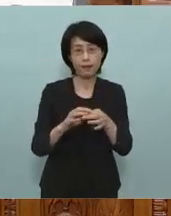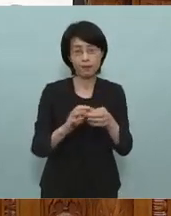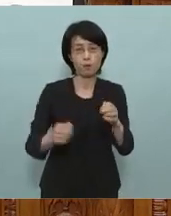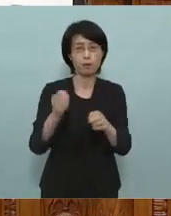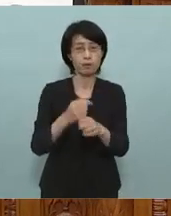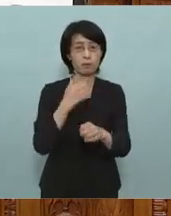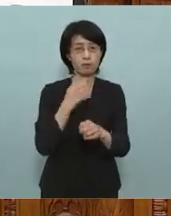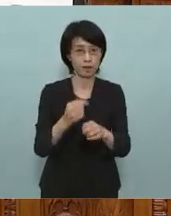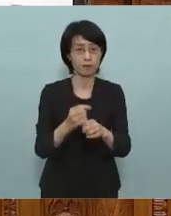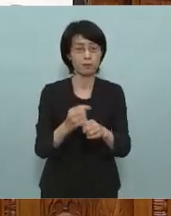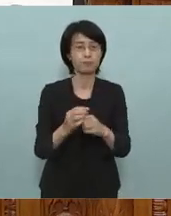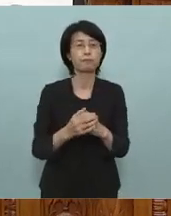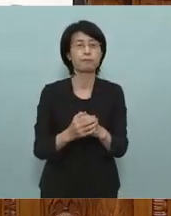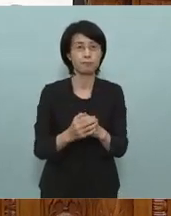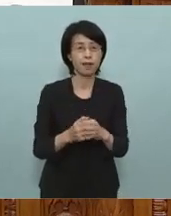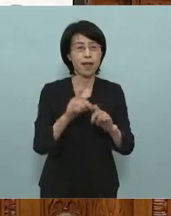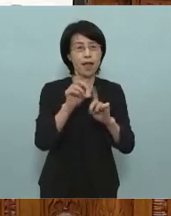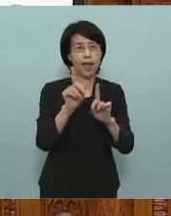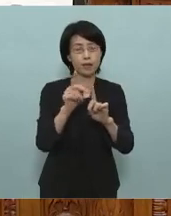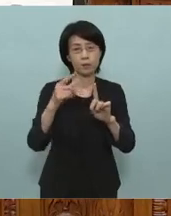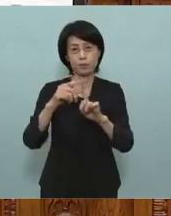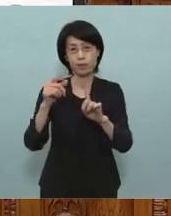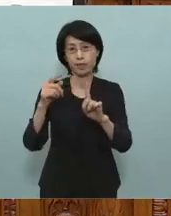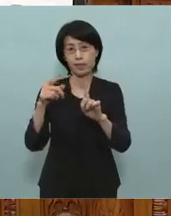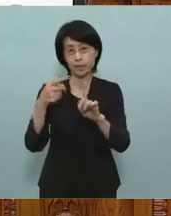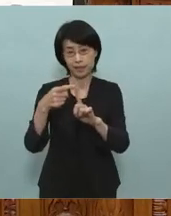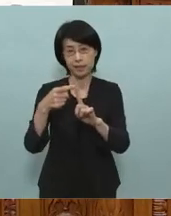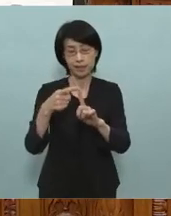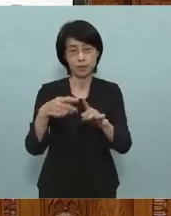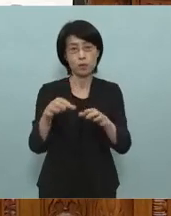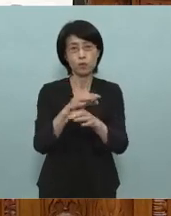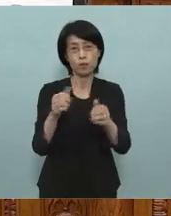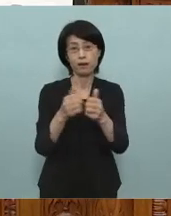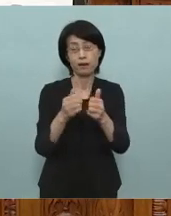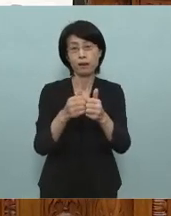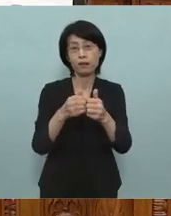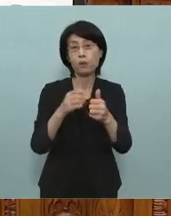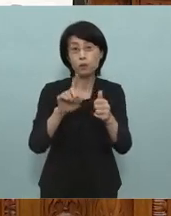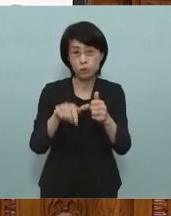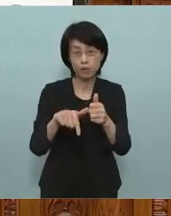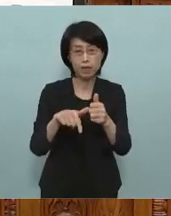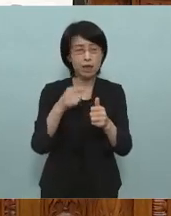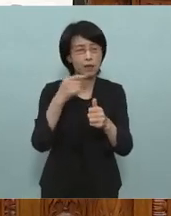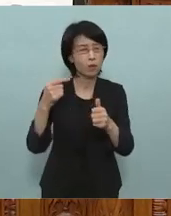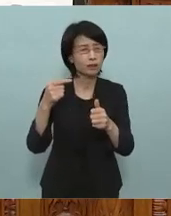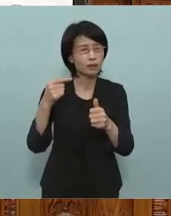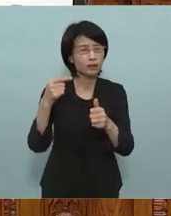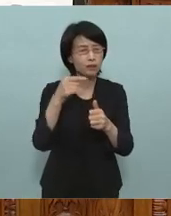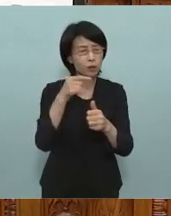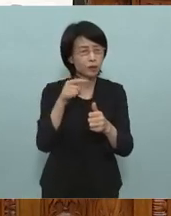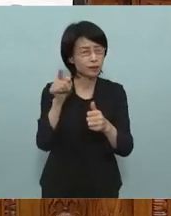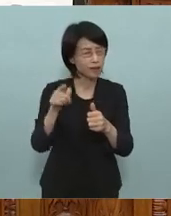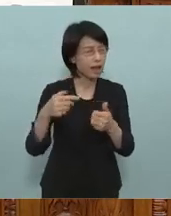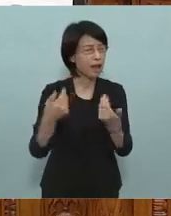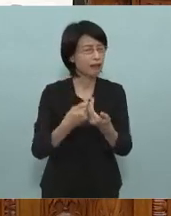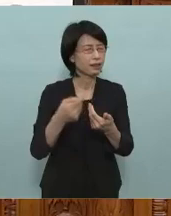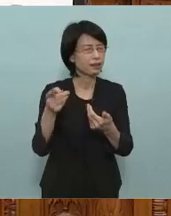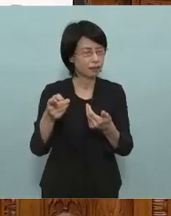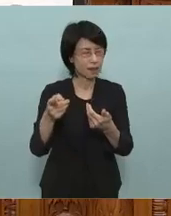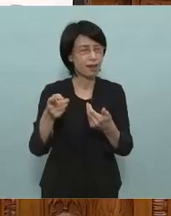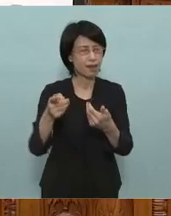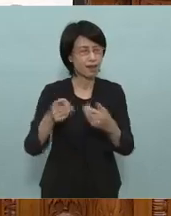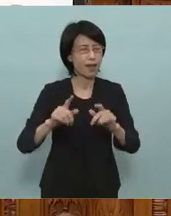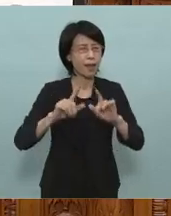のNPT運用検討会議においてロシアの反対により規制化文書が採択されなかったこと